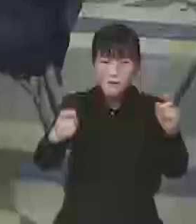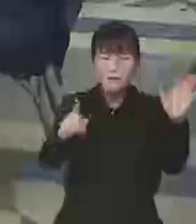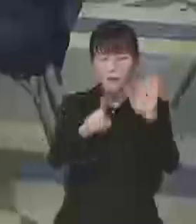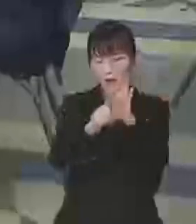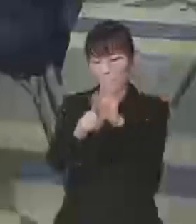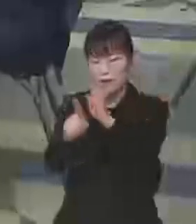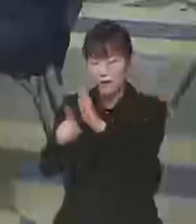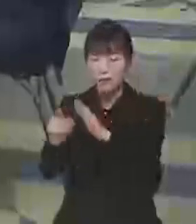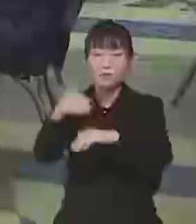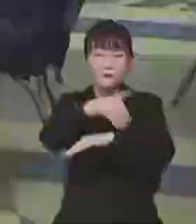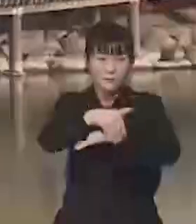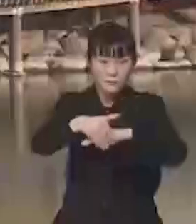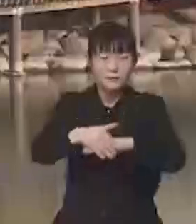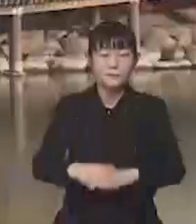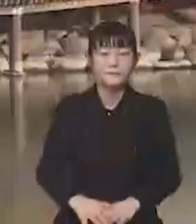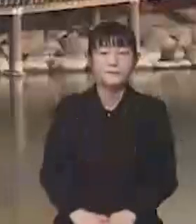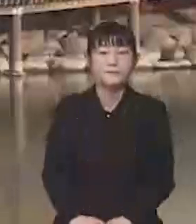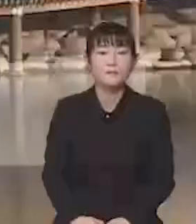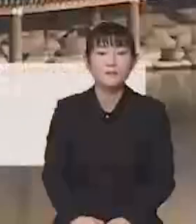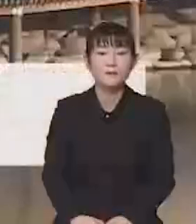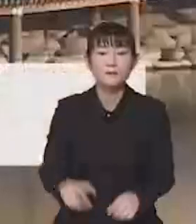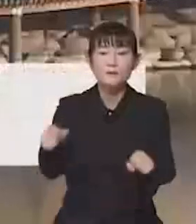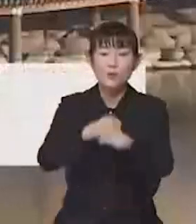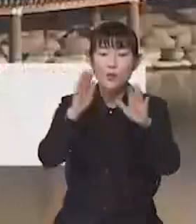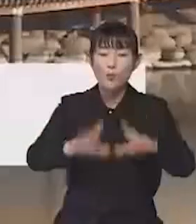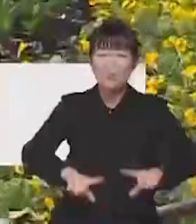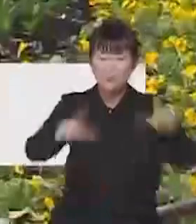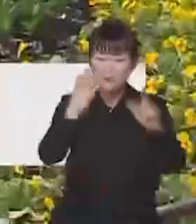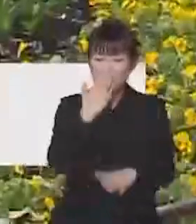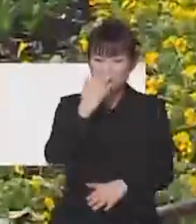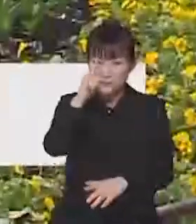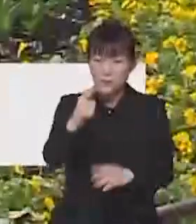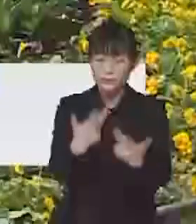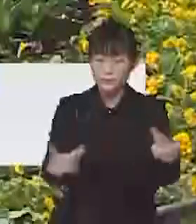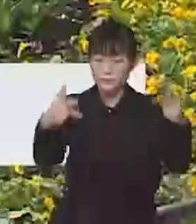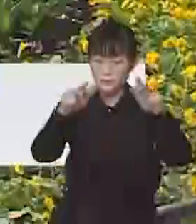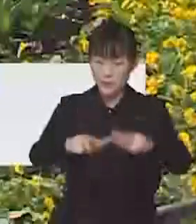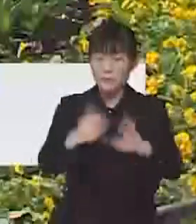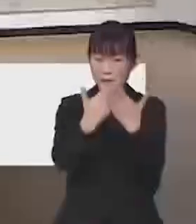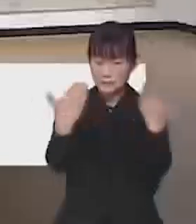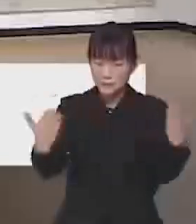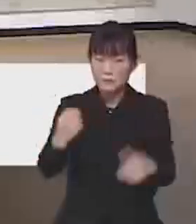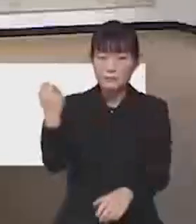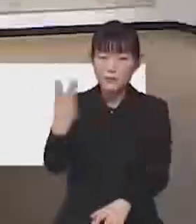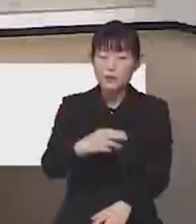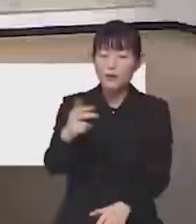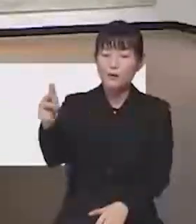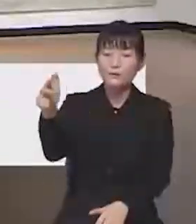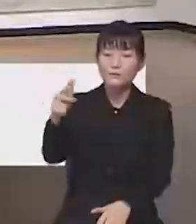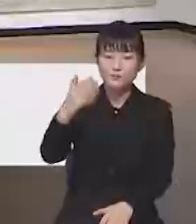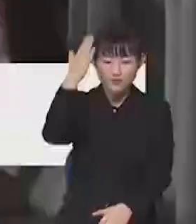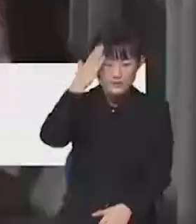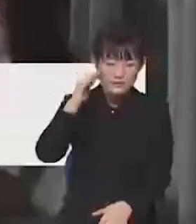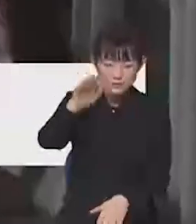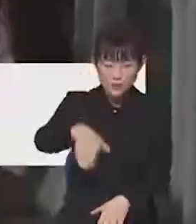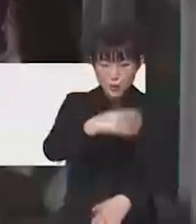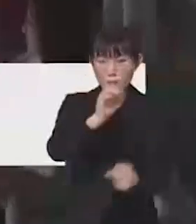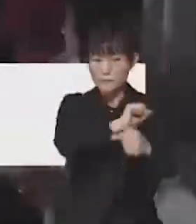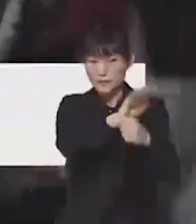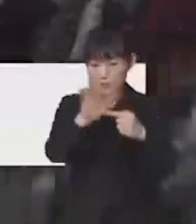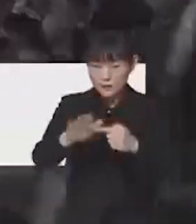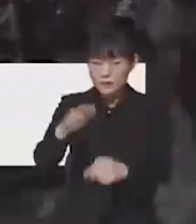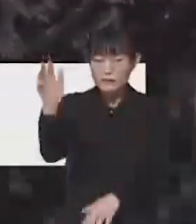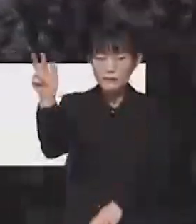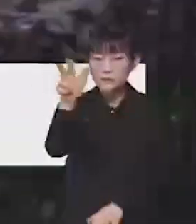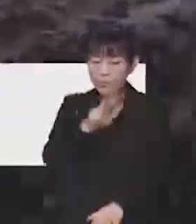대대적으로 홍보할 계획입니다. 특히 올해는 순천만 국제정원박람회와 국제수묵비엔날레,